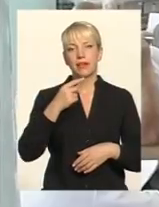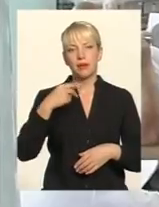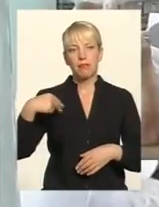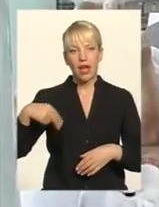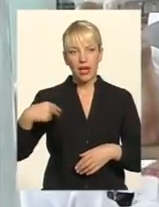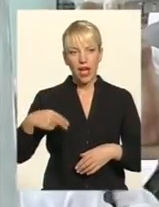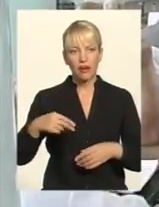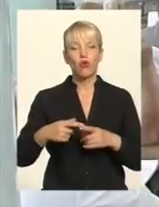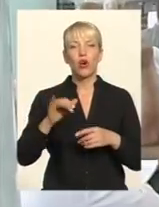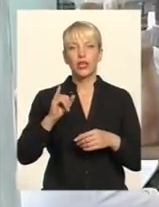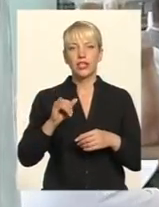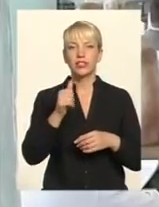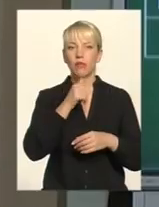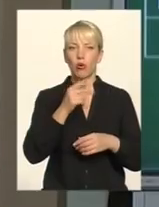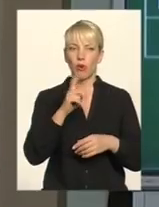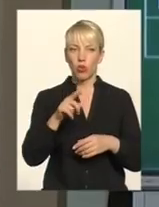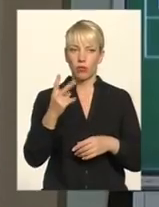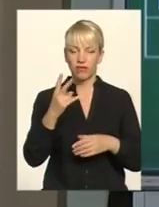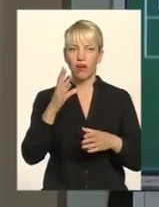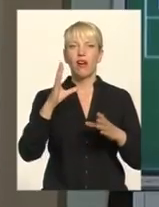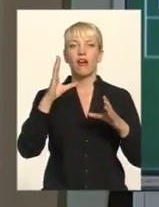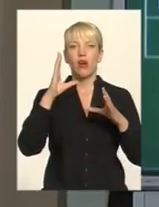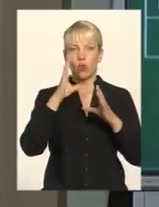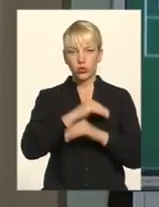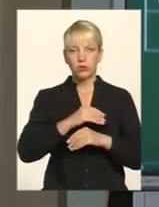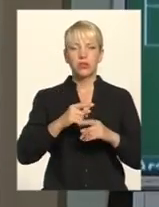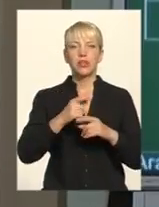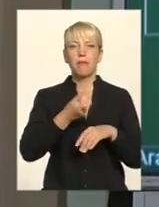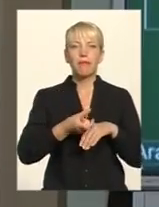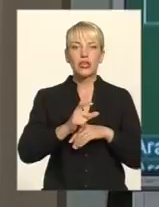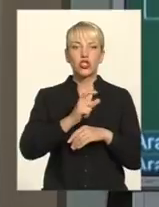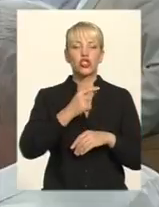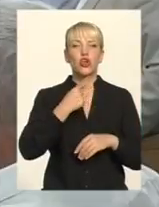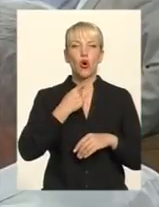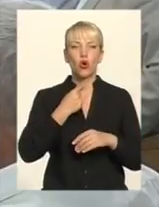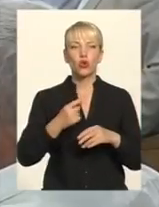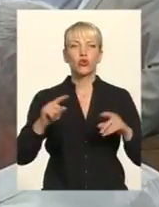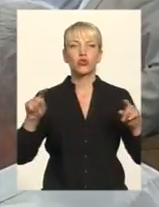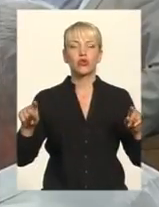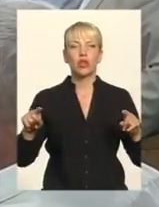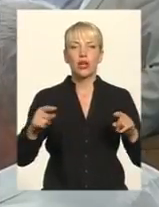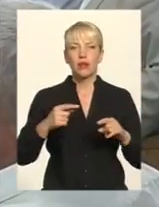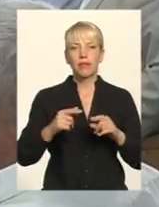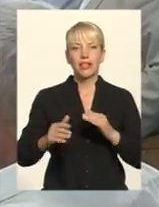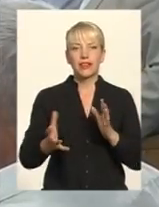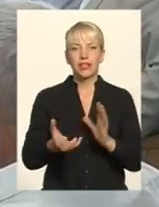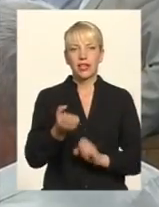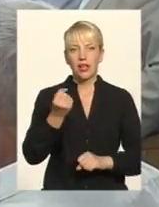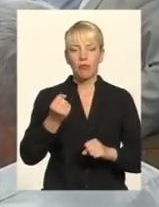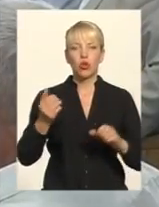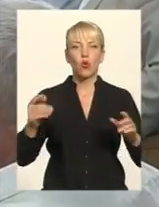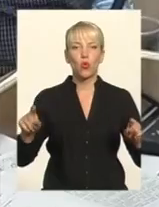комбінату вогнетривів таки виявилася успішною. А ще більшістю голосів депутати підтримали утворення Новоушицької селищної